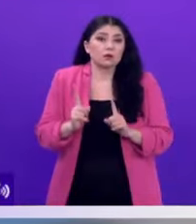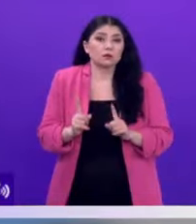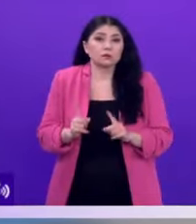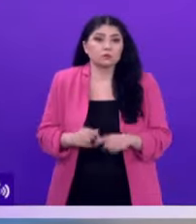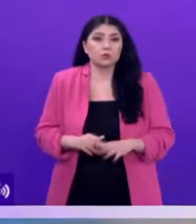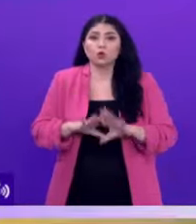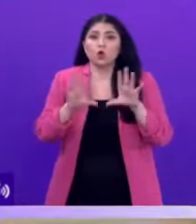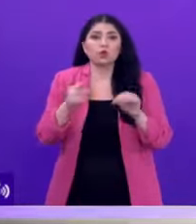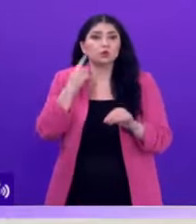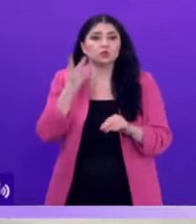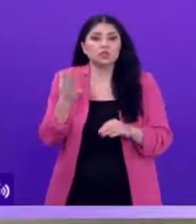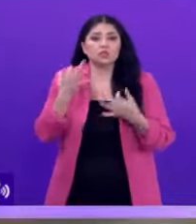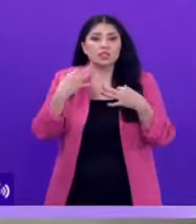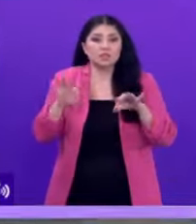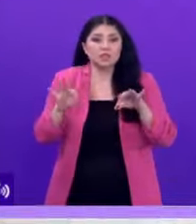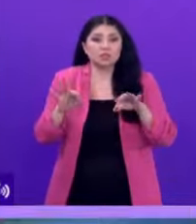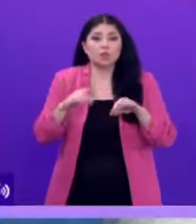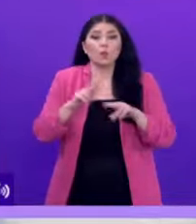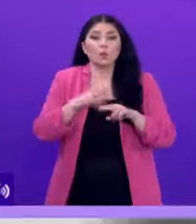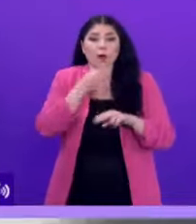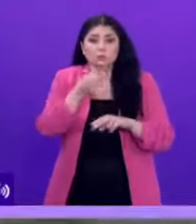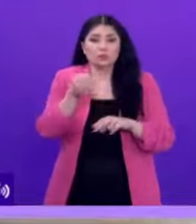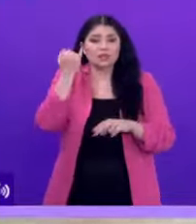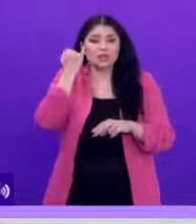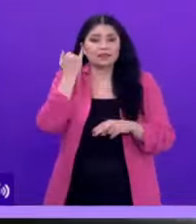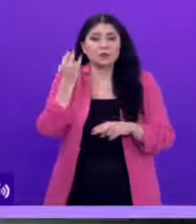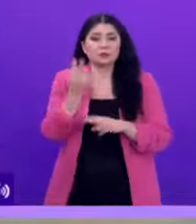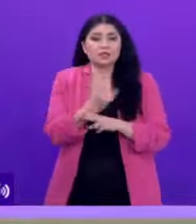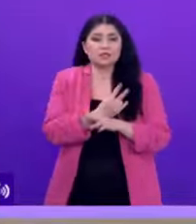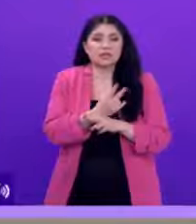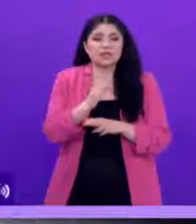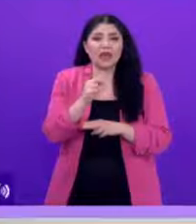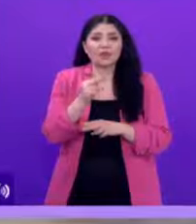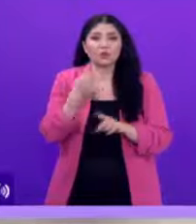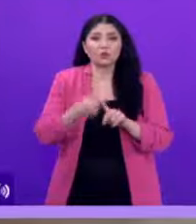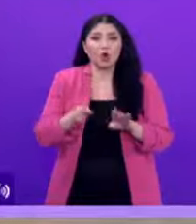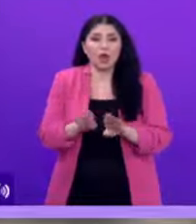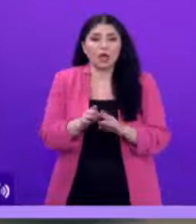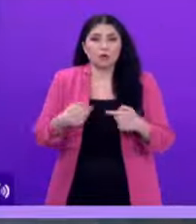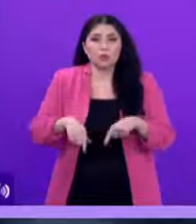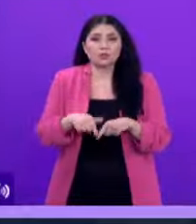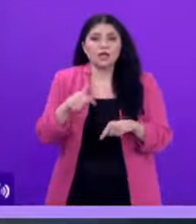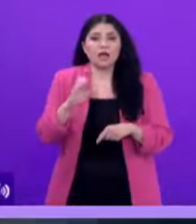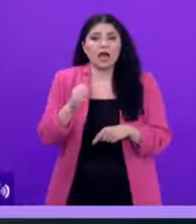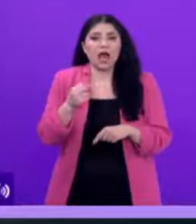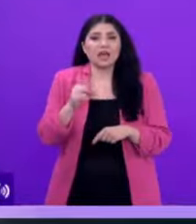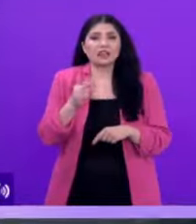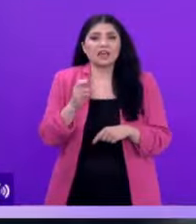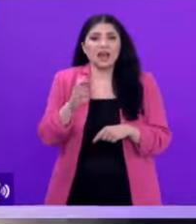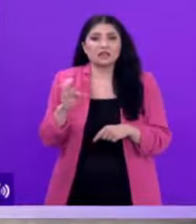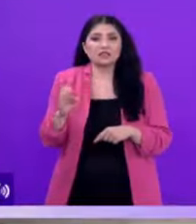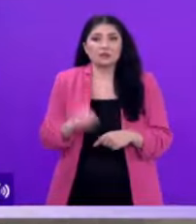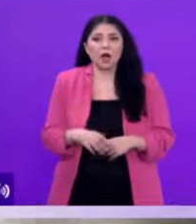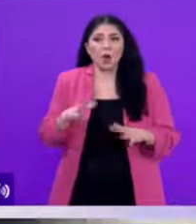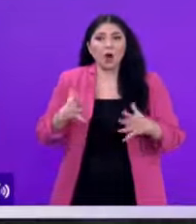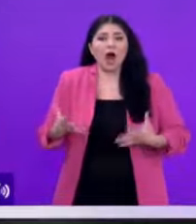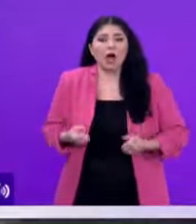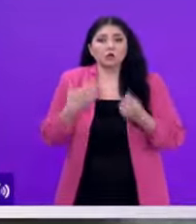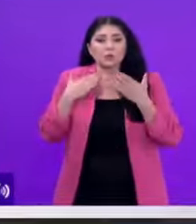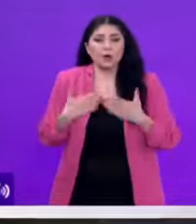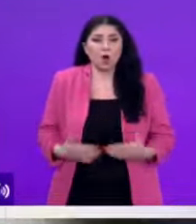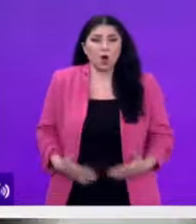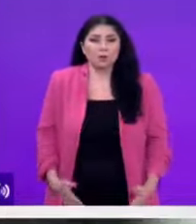Cei 10, spunea și secretarul de stat Raed Arafat, spunea și colega noastră Carla Tănasie, au arsuri.